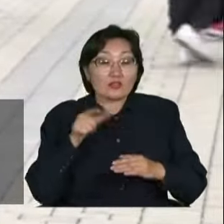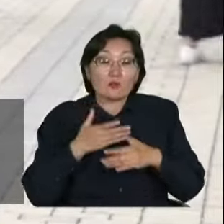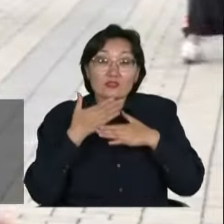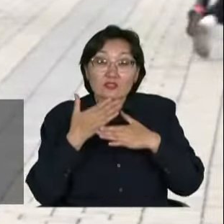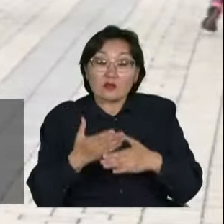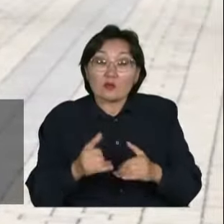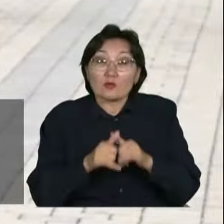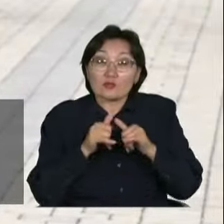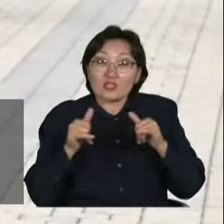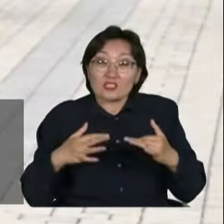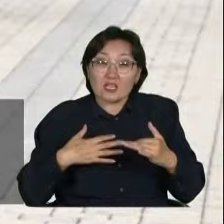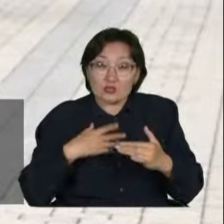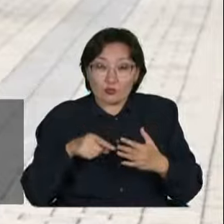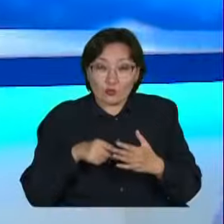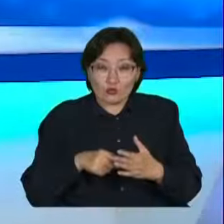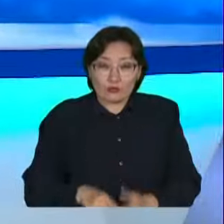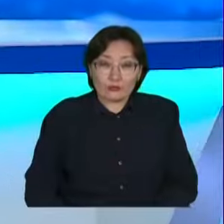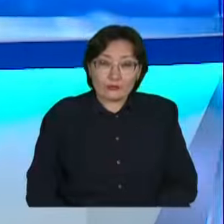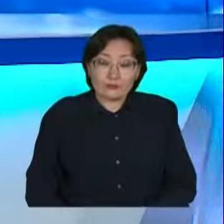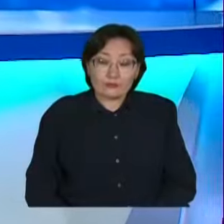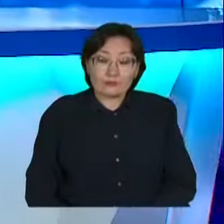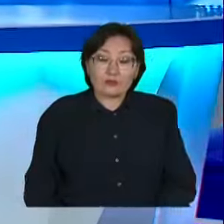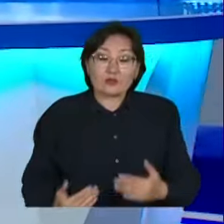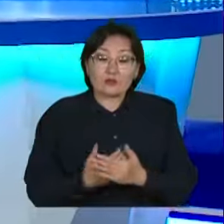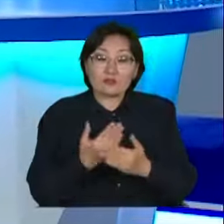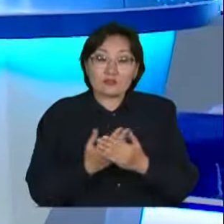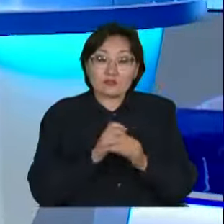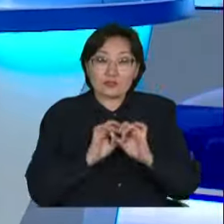помогает расцветать нашему городу. Это вся